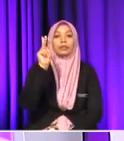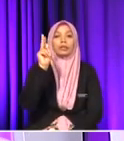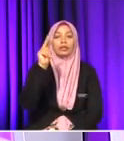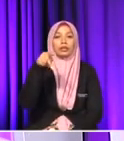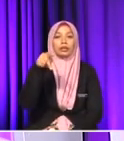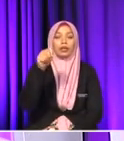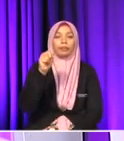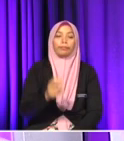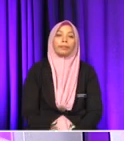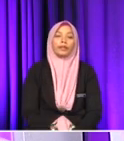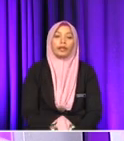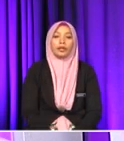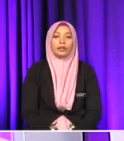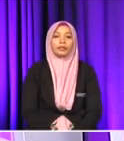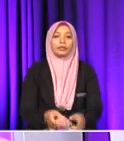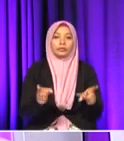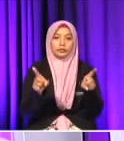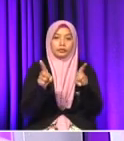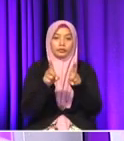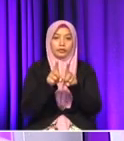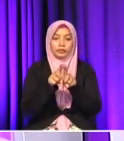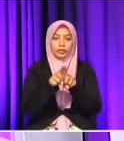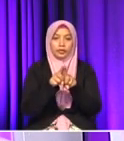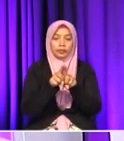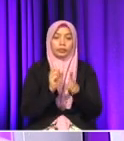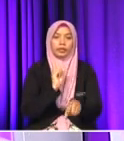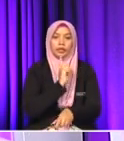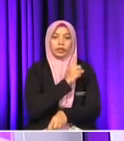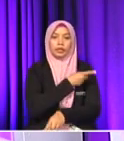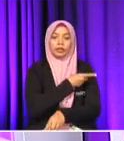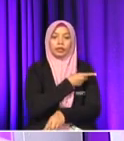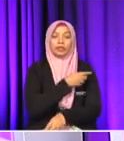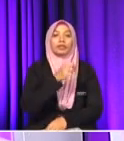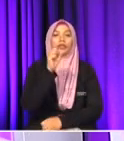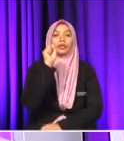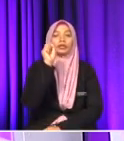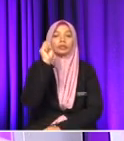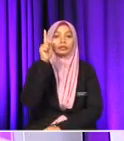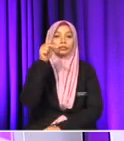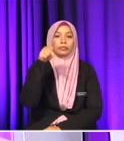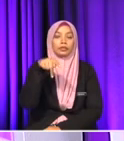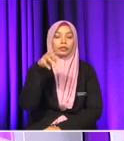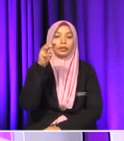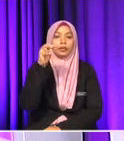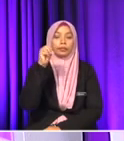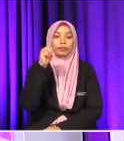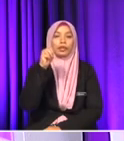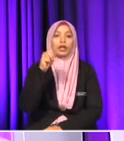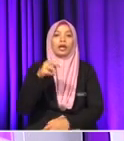sukses SPM 2022 mata pelajaran yang sama-sama kita kupas digital